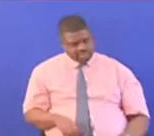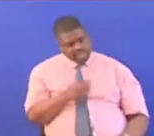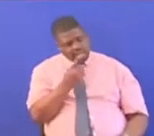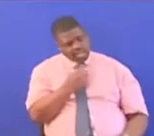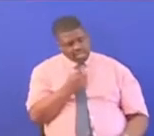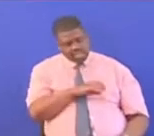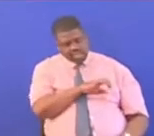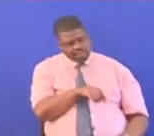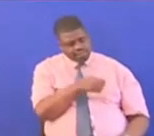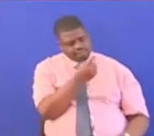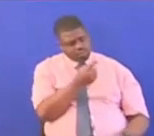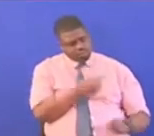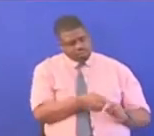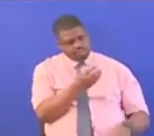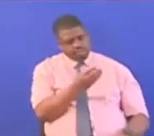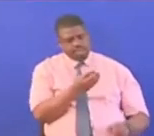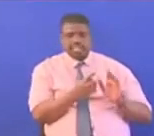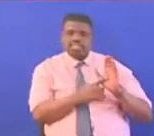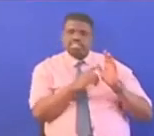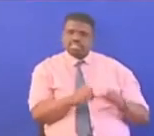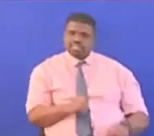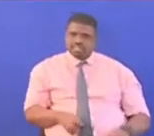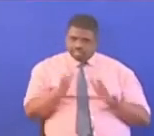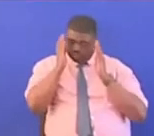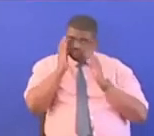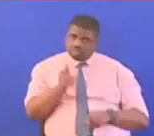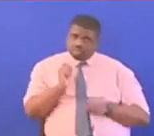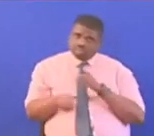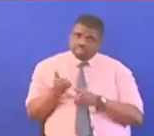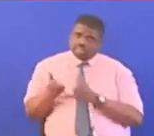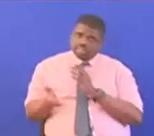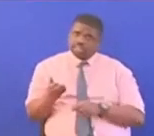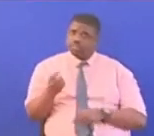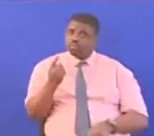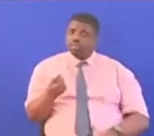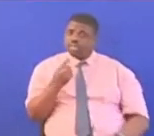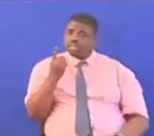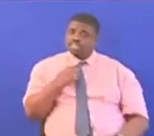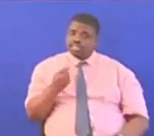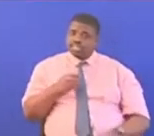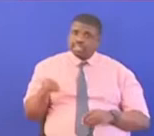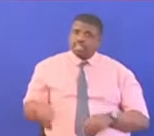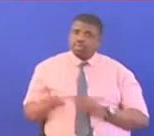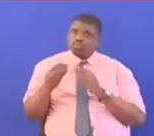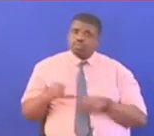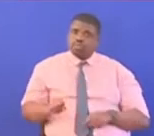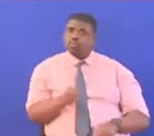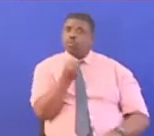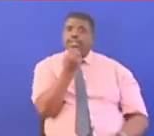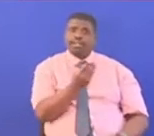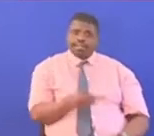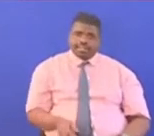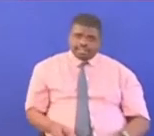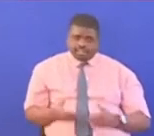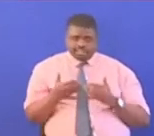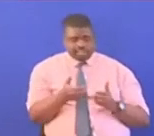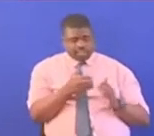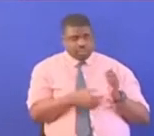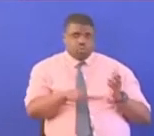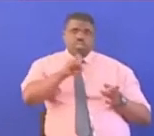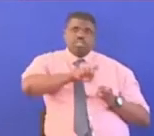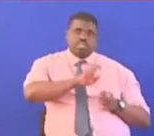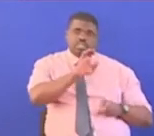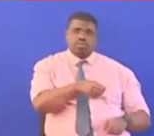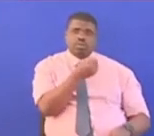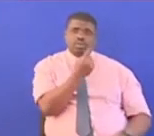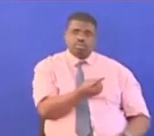asali 1,460. Na Mheshimiwa Spika, tani moja ya asali inauzwa shilingi milioni 4. Sasa ukizidisha kwa mwaka